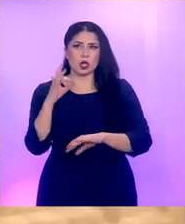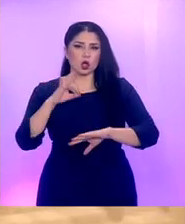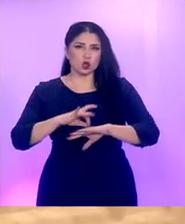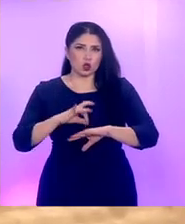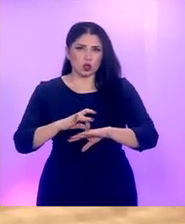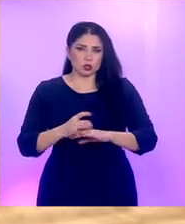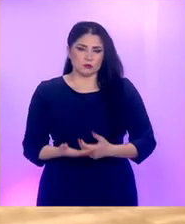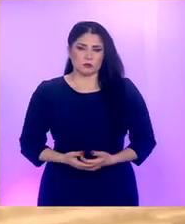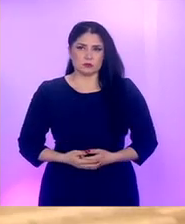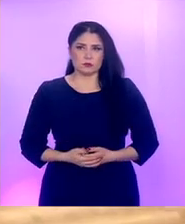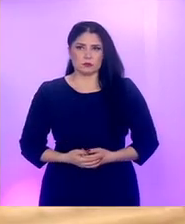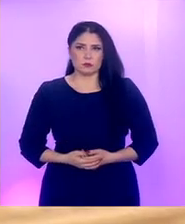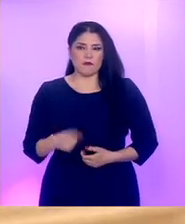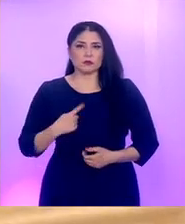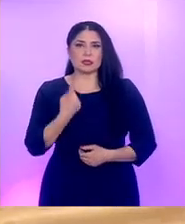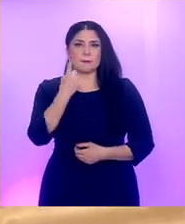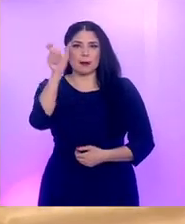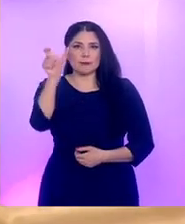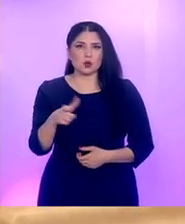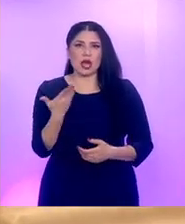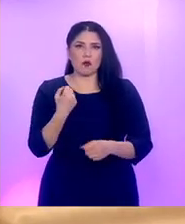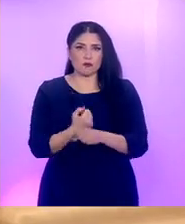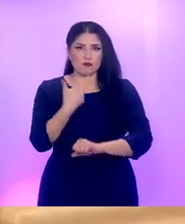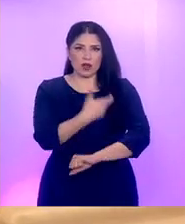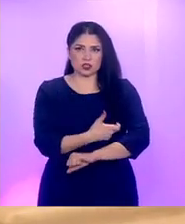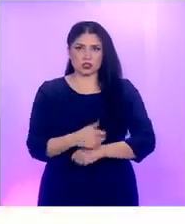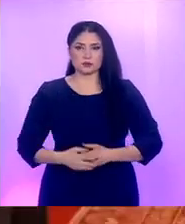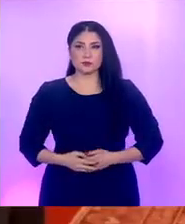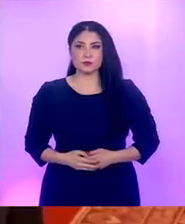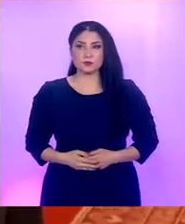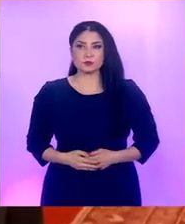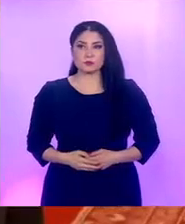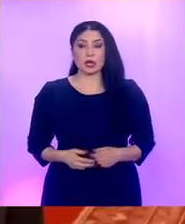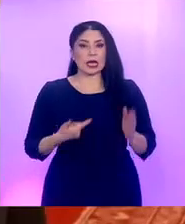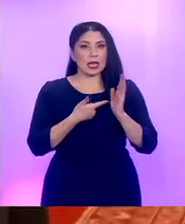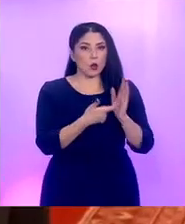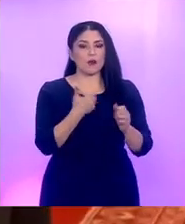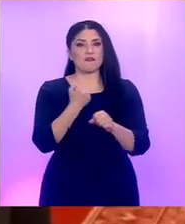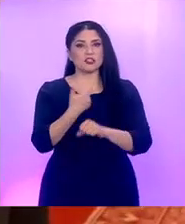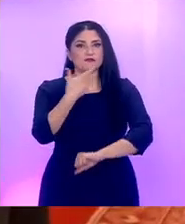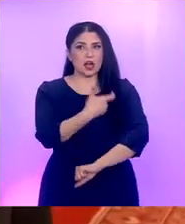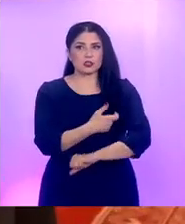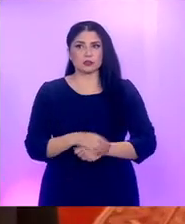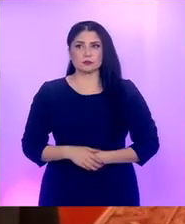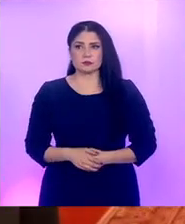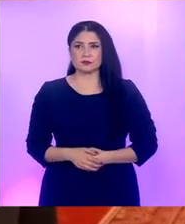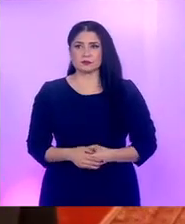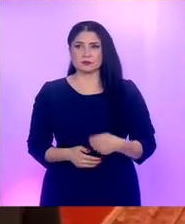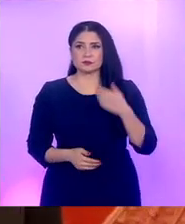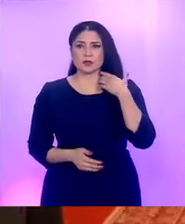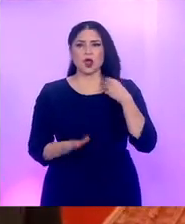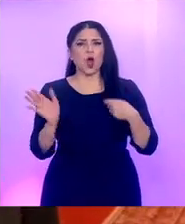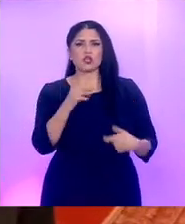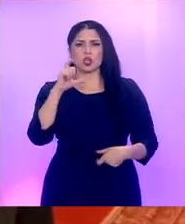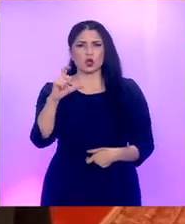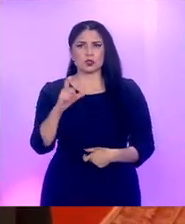linia întâi și am fost printre primele persoane vaccinate din județul Brașov. Recomand imunizarea în orice situație.